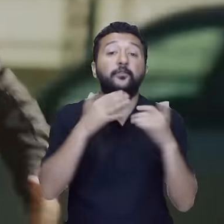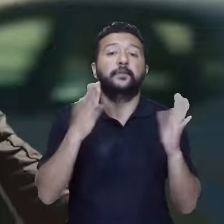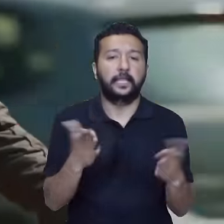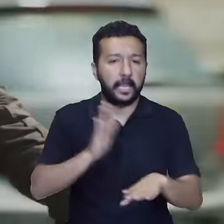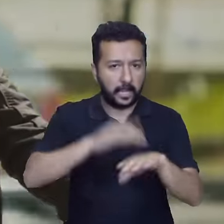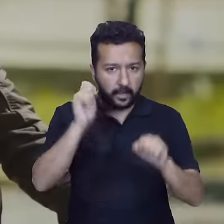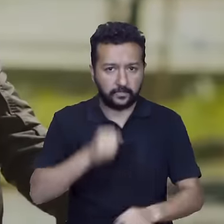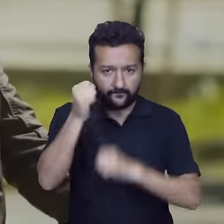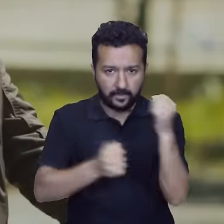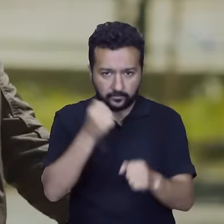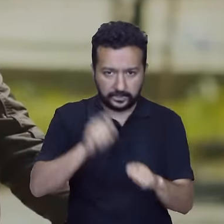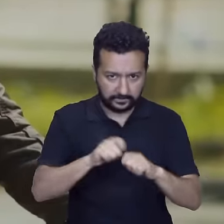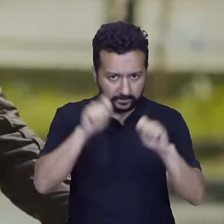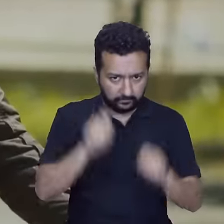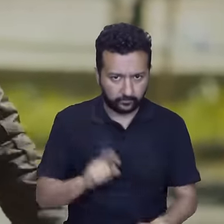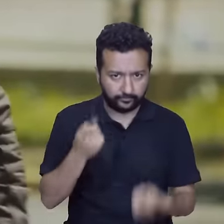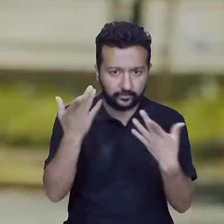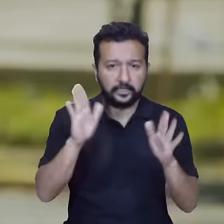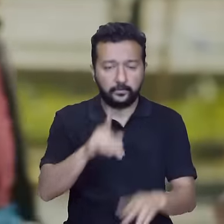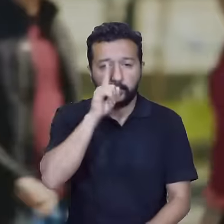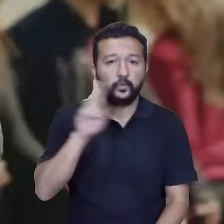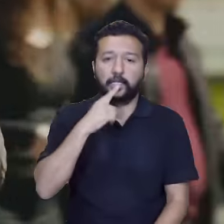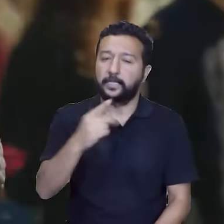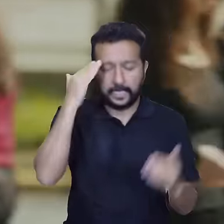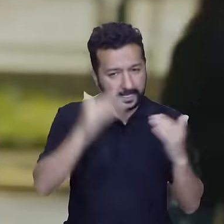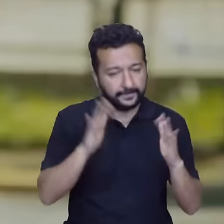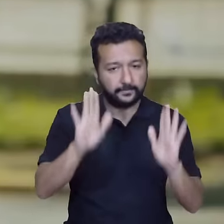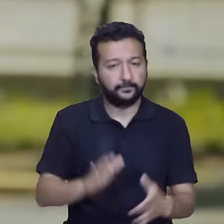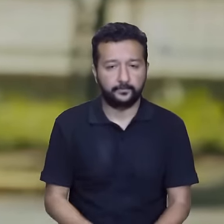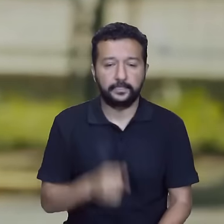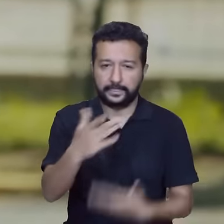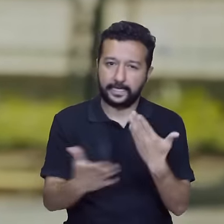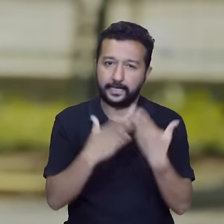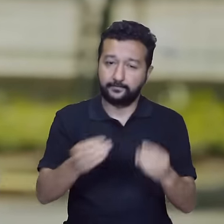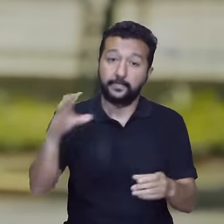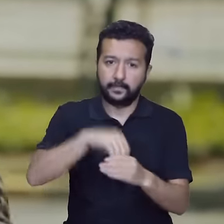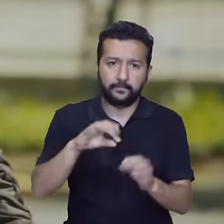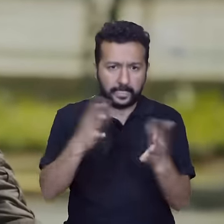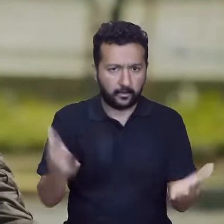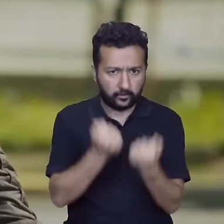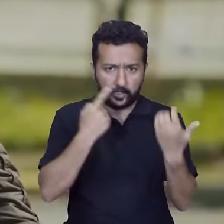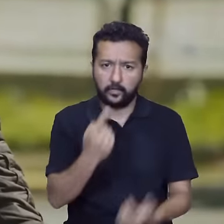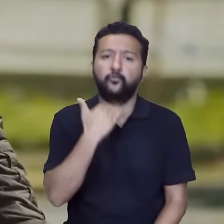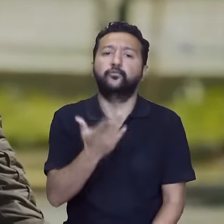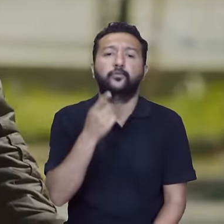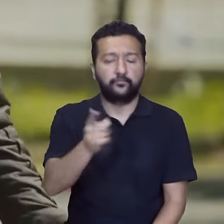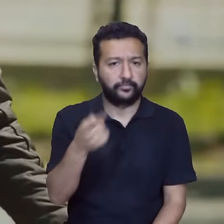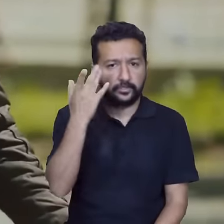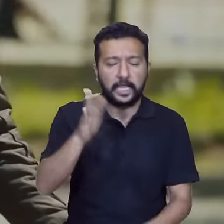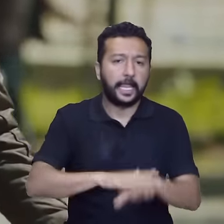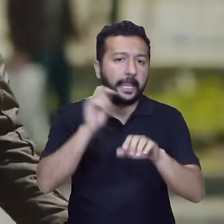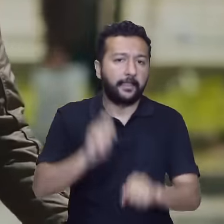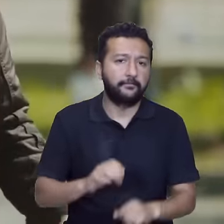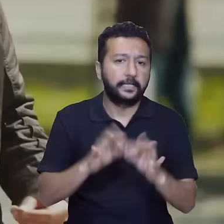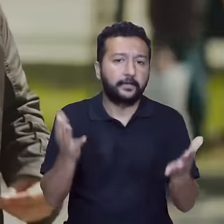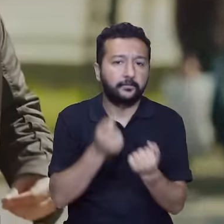ya? Ya ne yapıyorsun, fabrikasyon üretim mi yapıyorsun ya? Tamam 120 diyelim, anlaşalım ha? Yardımcın dahil. Ya neyi kurtarmıyor Allah aşkına ya? Ne